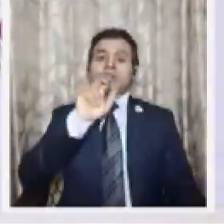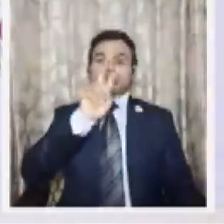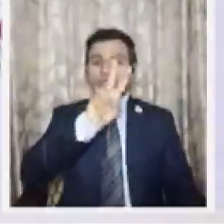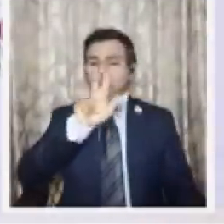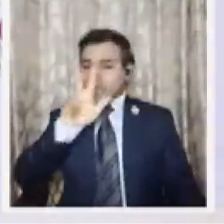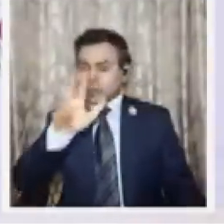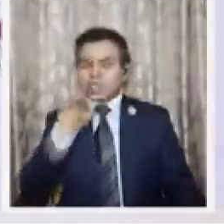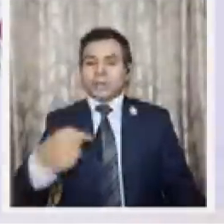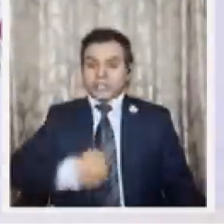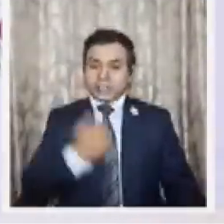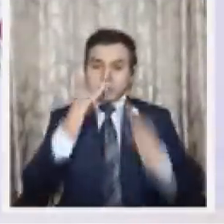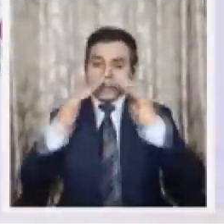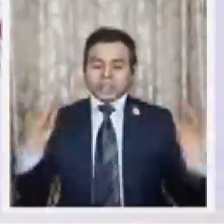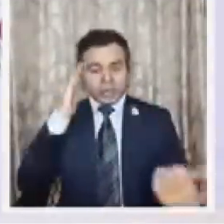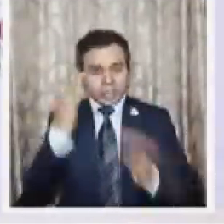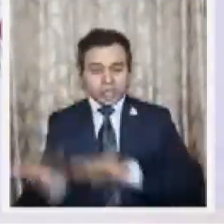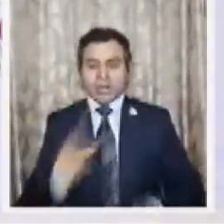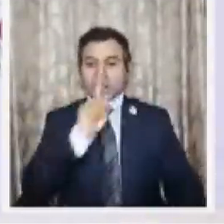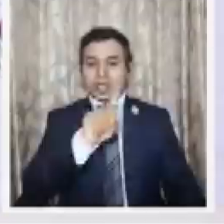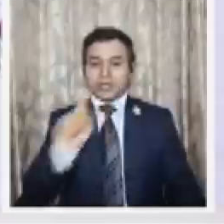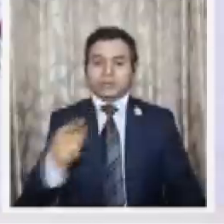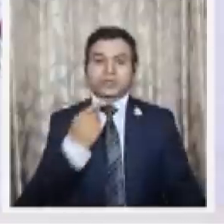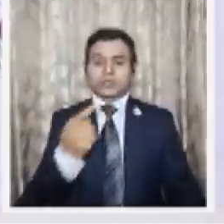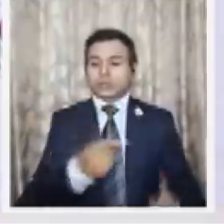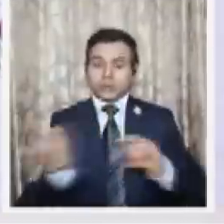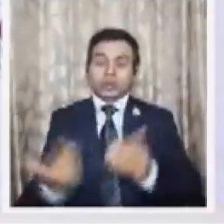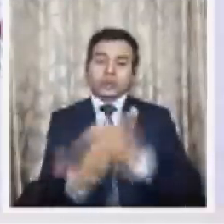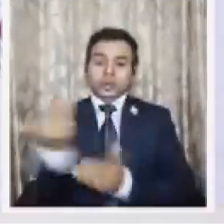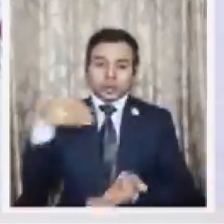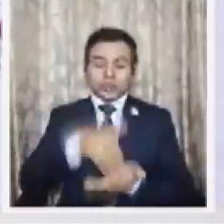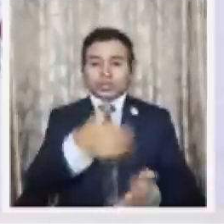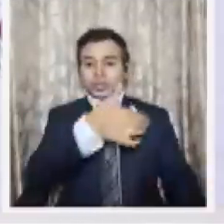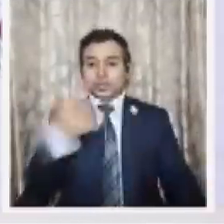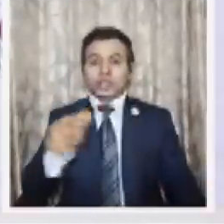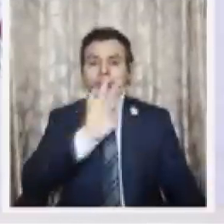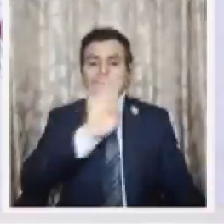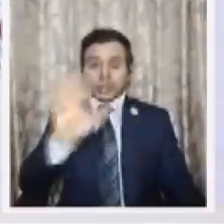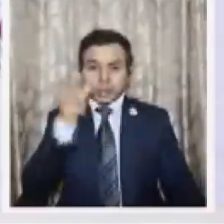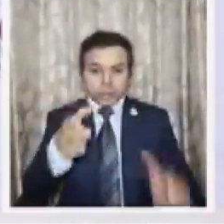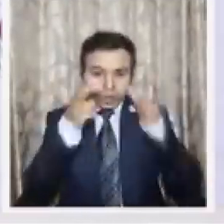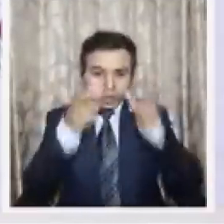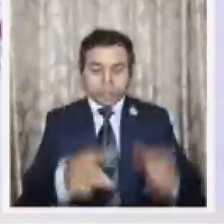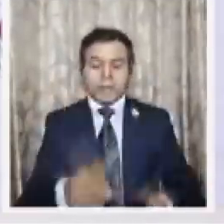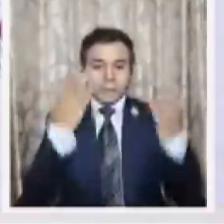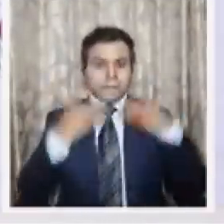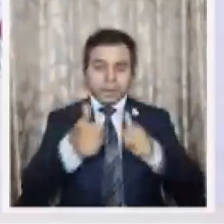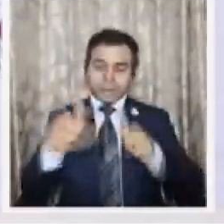24 ঘন্টায় আইসোলেশনে যুক্ত হয়েছেন 645 জন এবং আইসোলেশন থেকে মুক্ত হয়েছেন 374 জন। এ পর্যন্ত